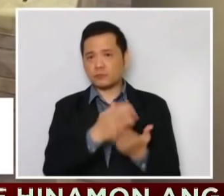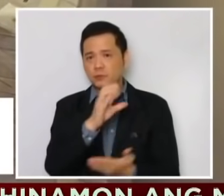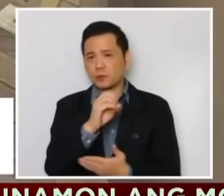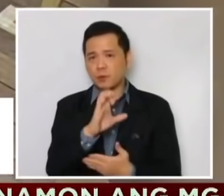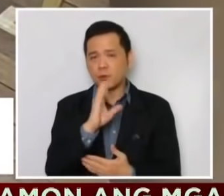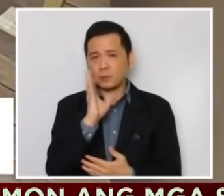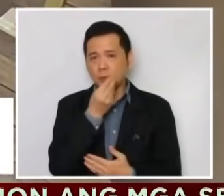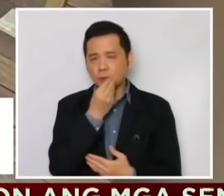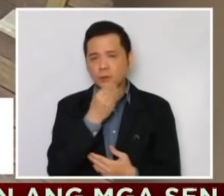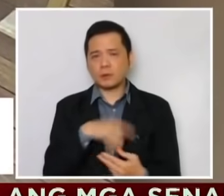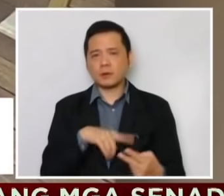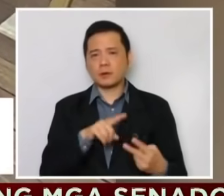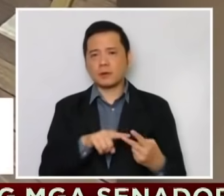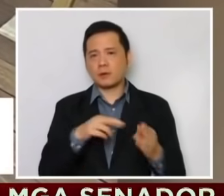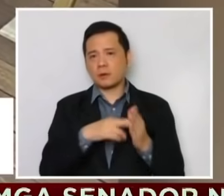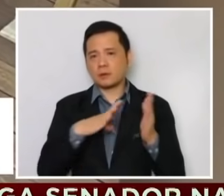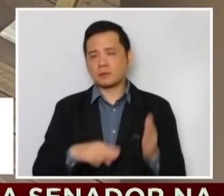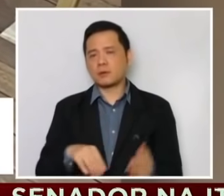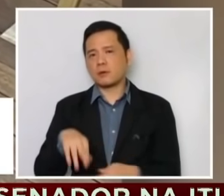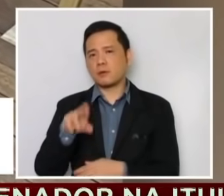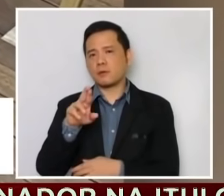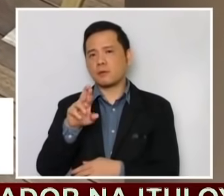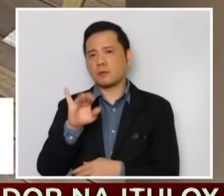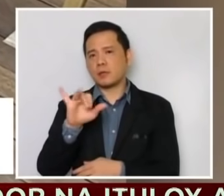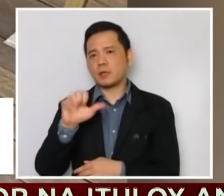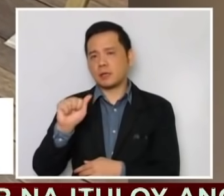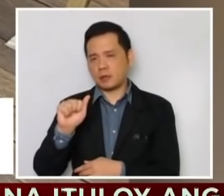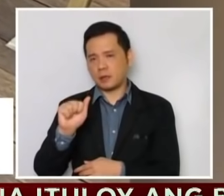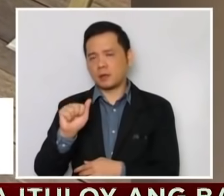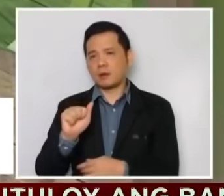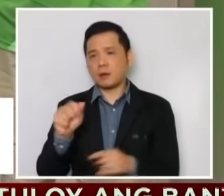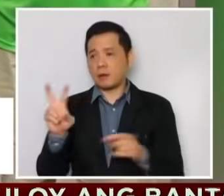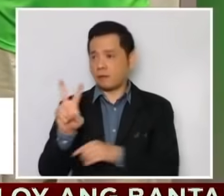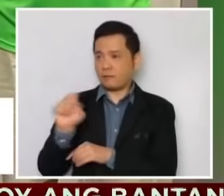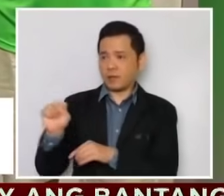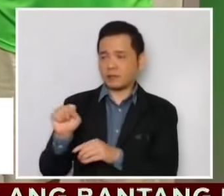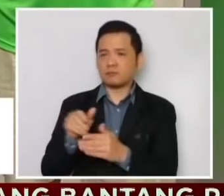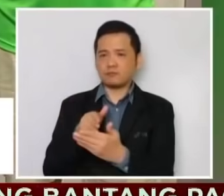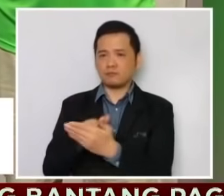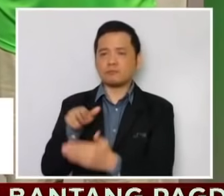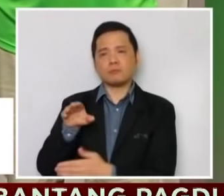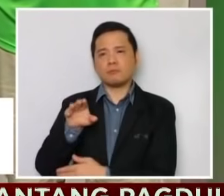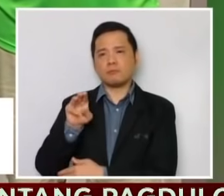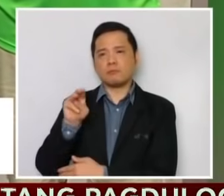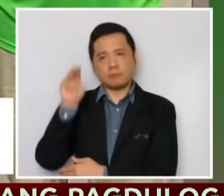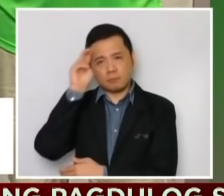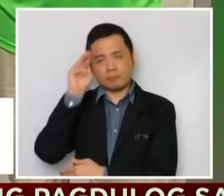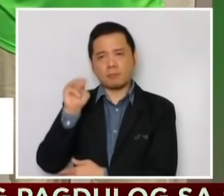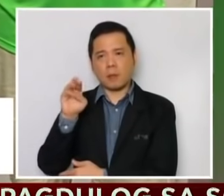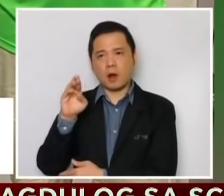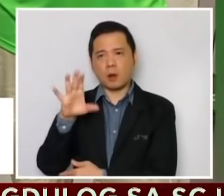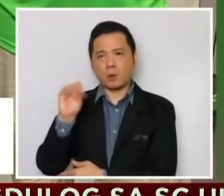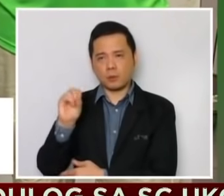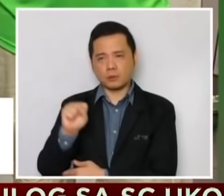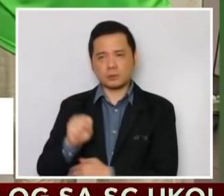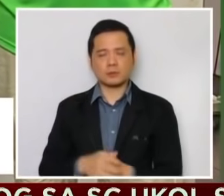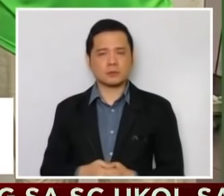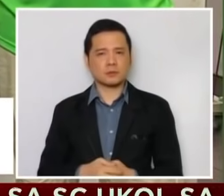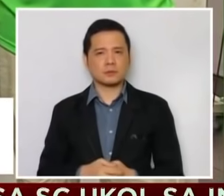re-electionist Representative Ria Fariñas na makakalaban ni Marcos. Ara Perez, ABS-CBN News.